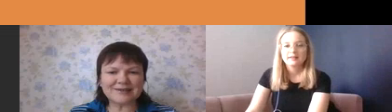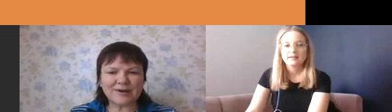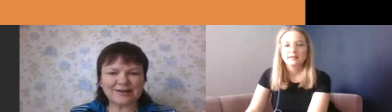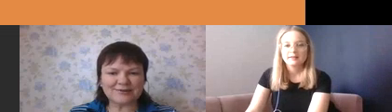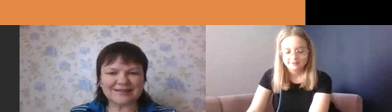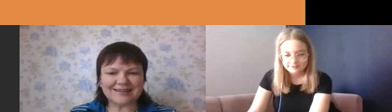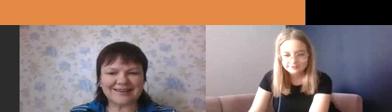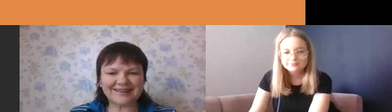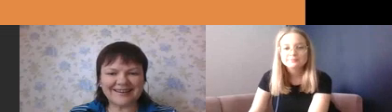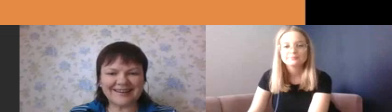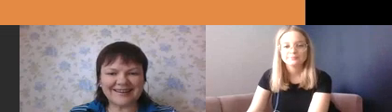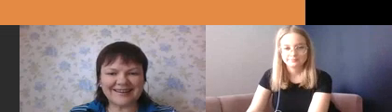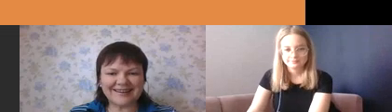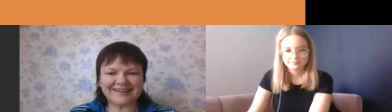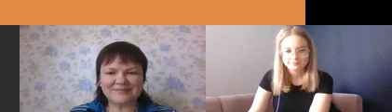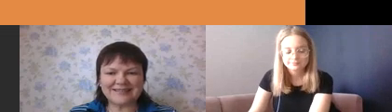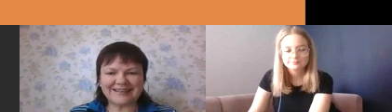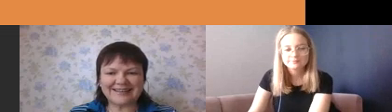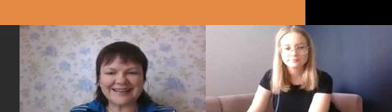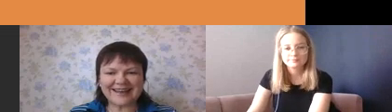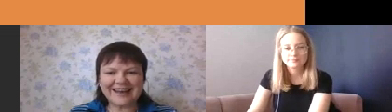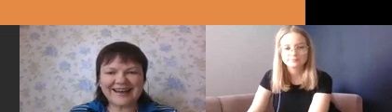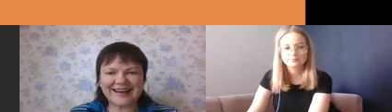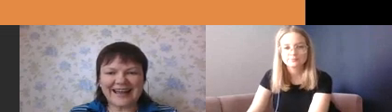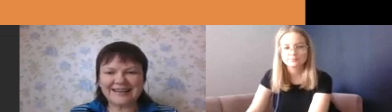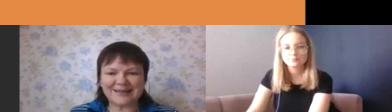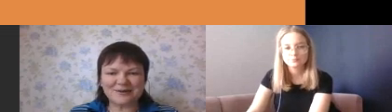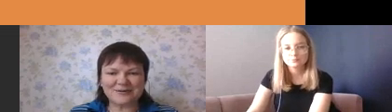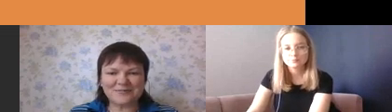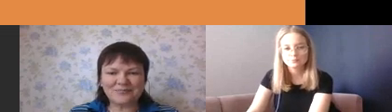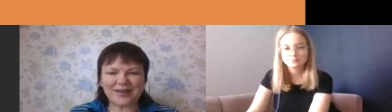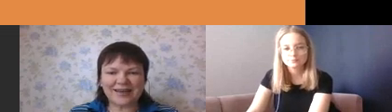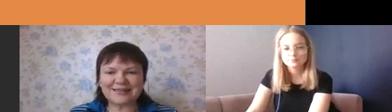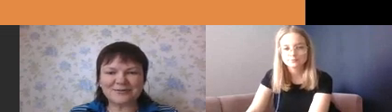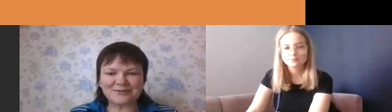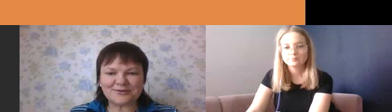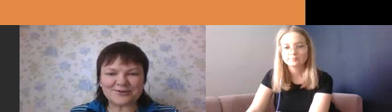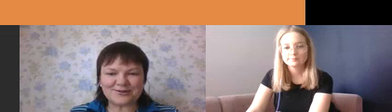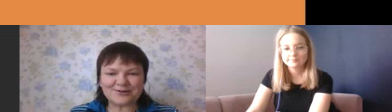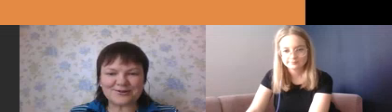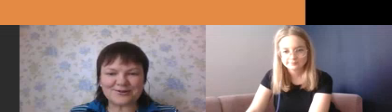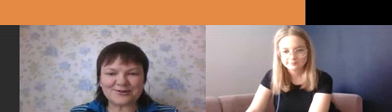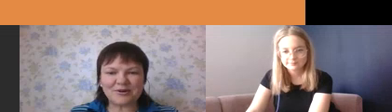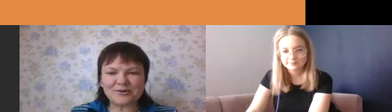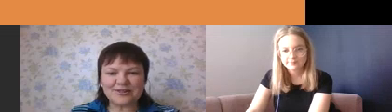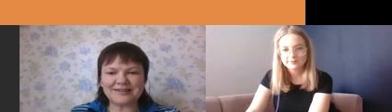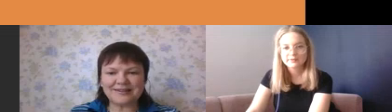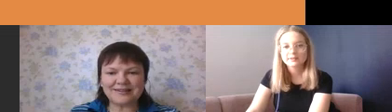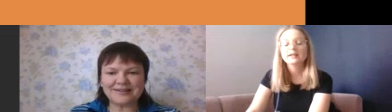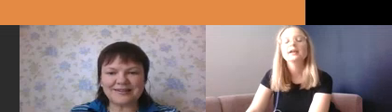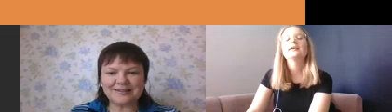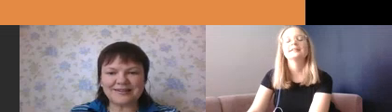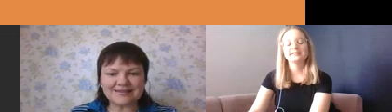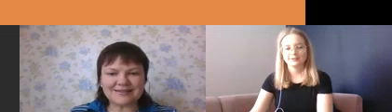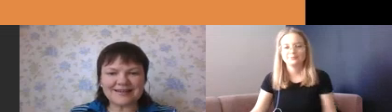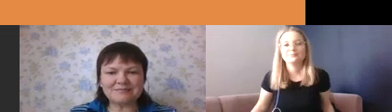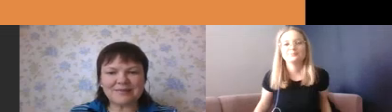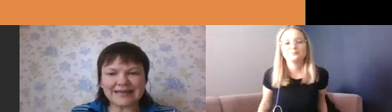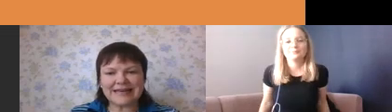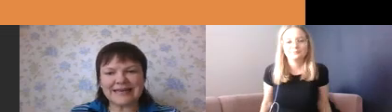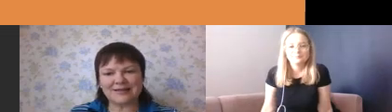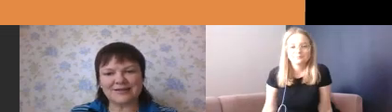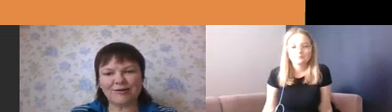selliseks eelsoojenduseks teeme sellise näitliku enese tutvustuse, et ma küsin Triin sinu